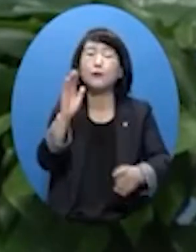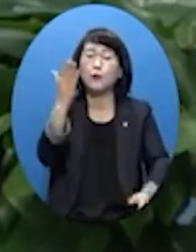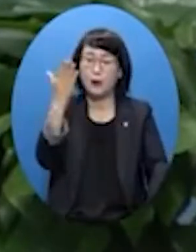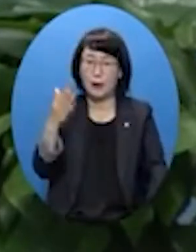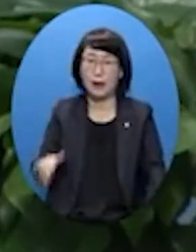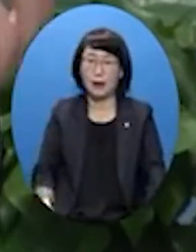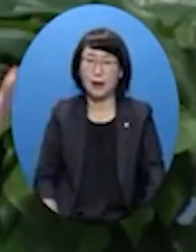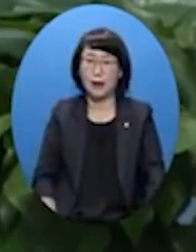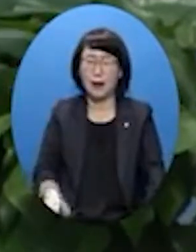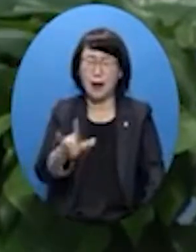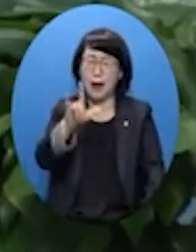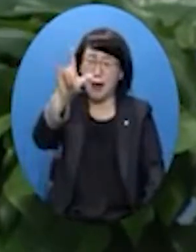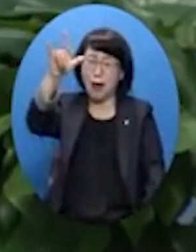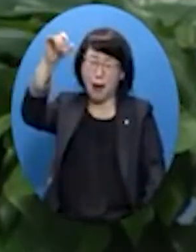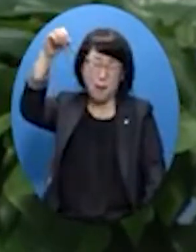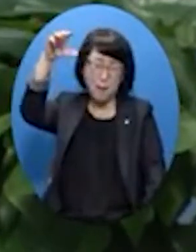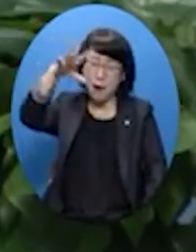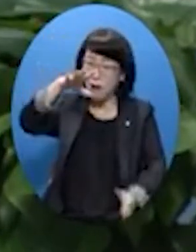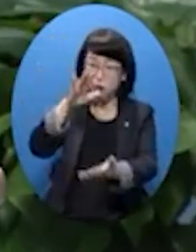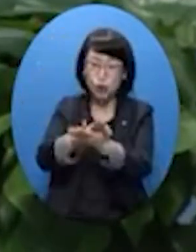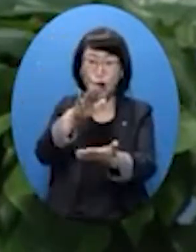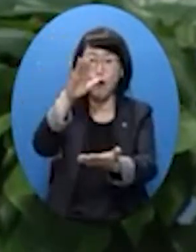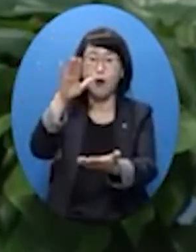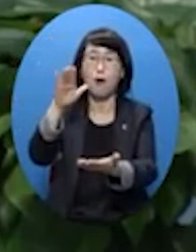그렇게 대학 듯이 뜨겁고